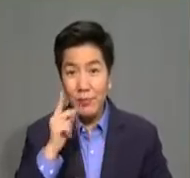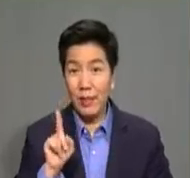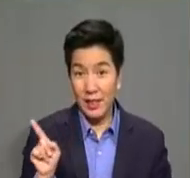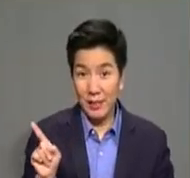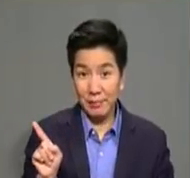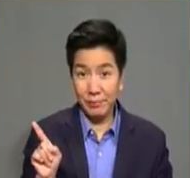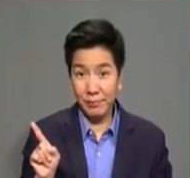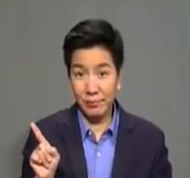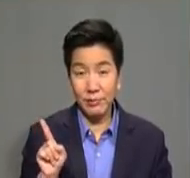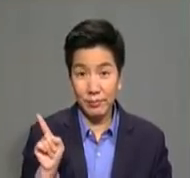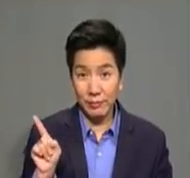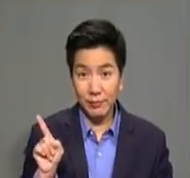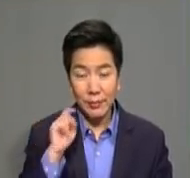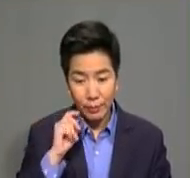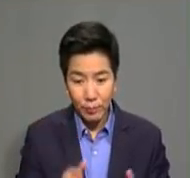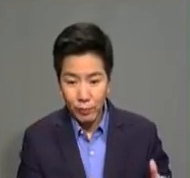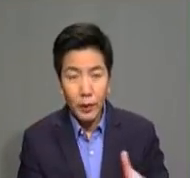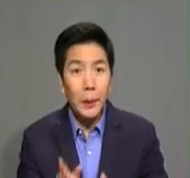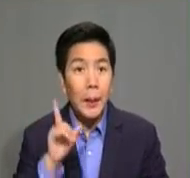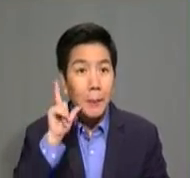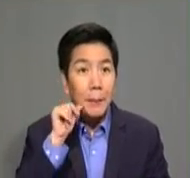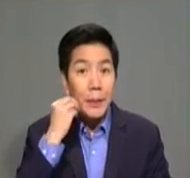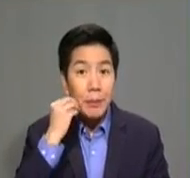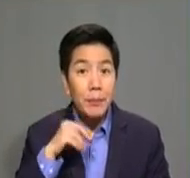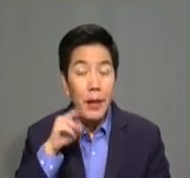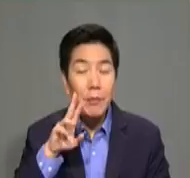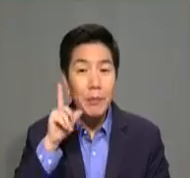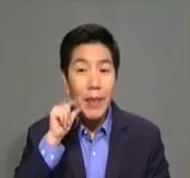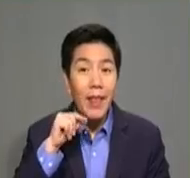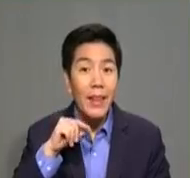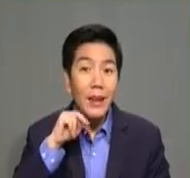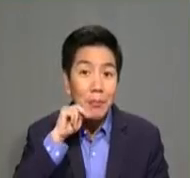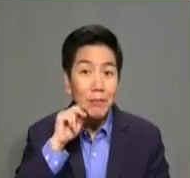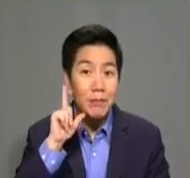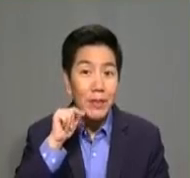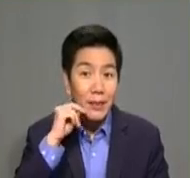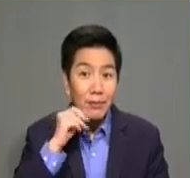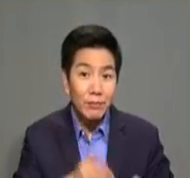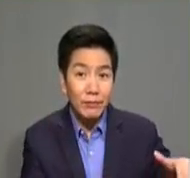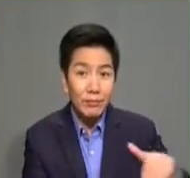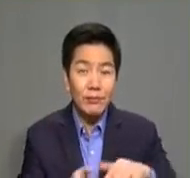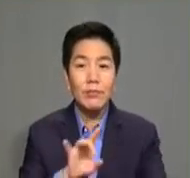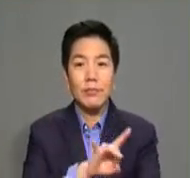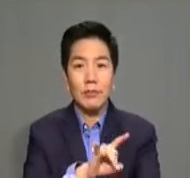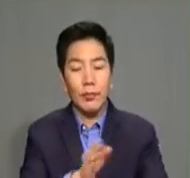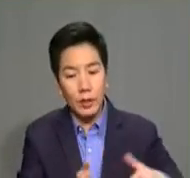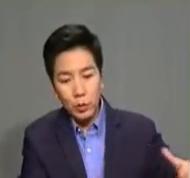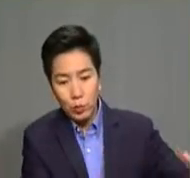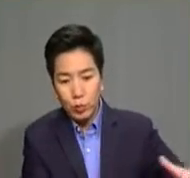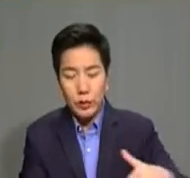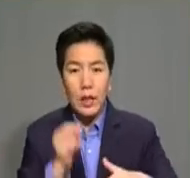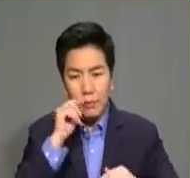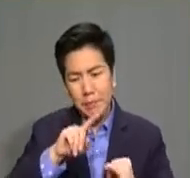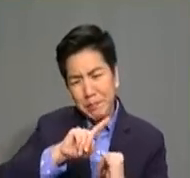าวลักษณ์เนี่ยคือลำคลองหรือว่าแม่น้ำใช่ไหมฮะฝั่งอีกฝั่ง เป็นแม่น้ำเพชรบุรีค่ะช่วง